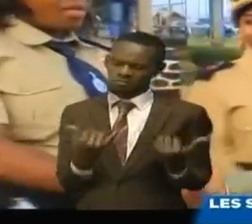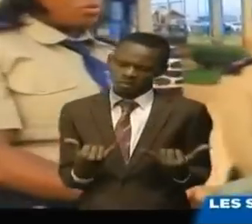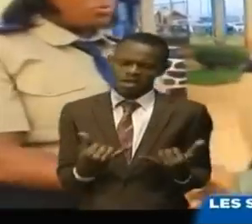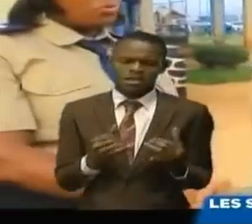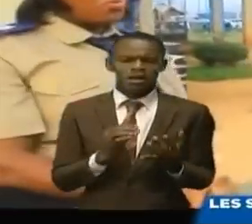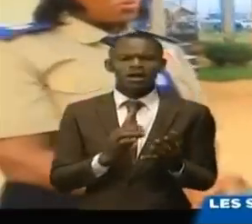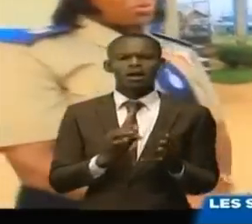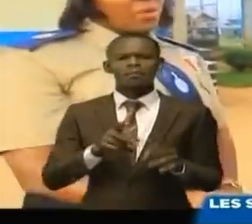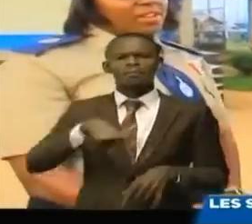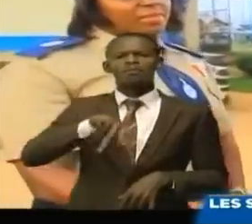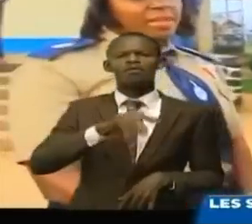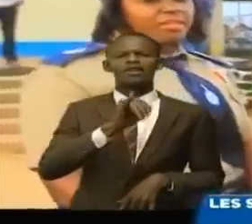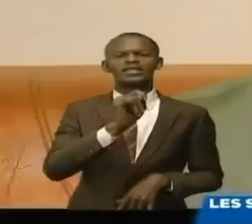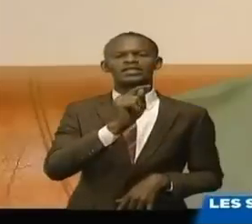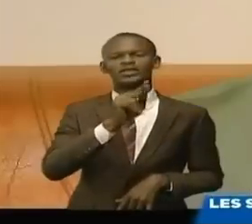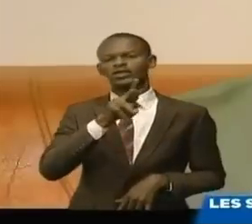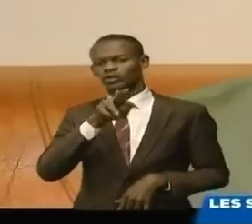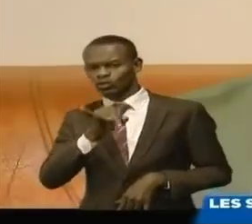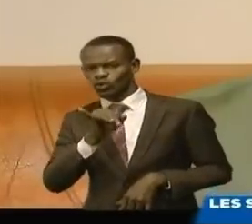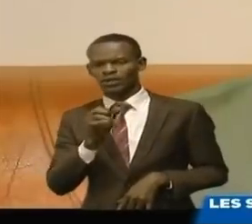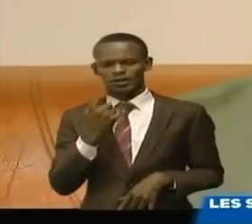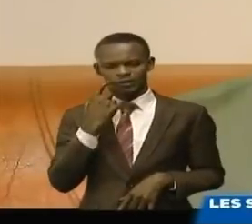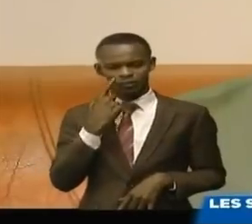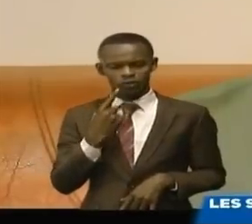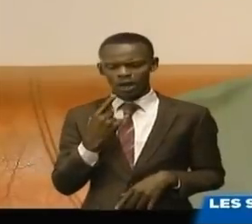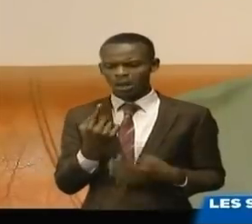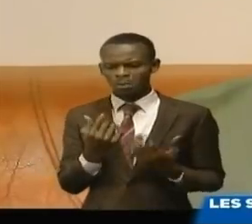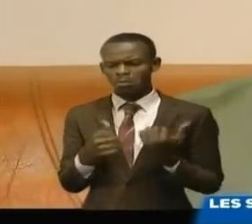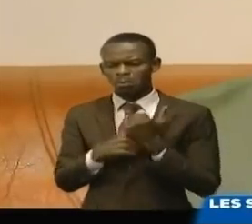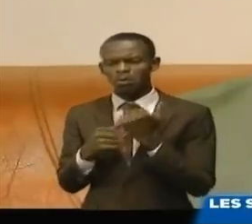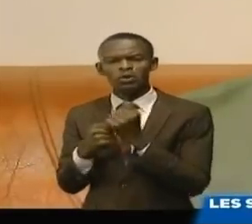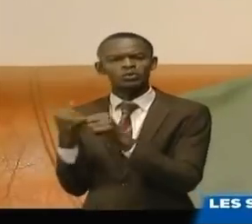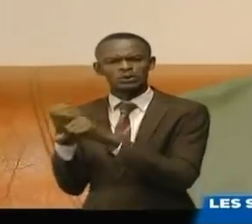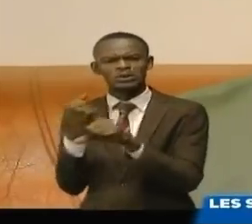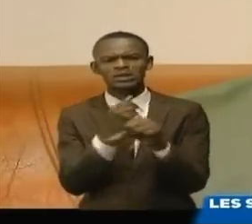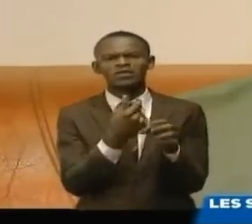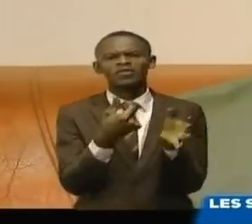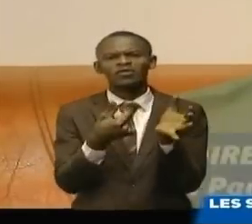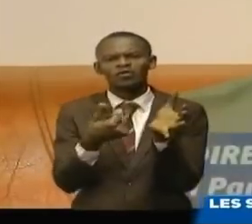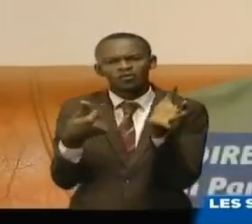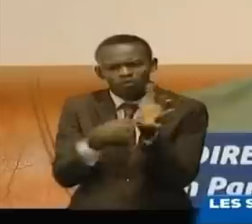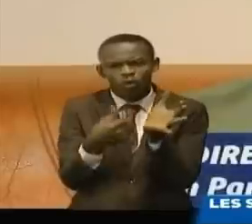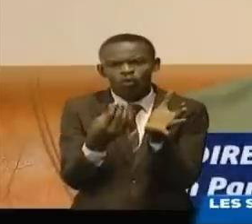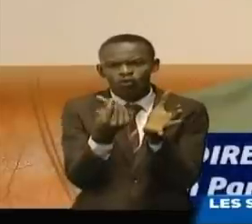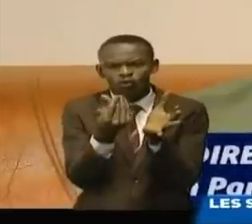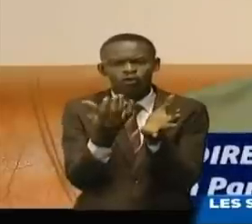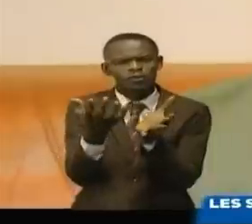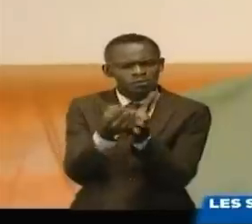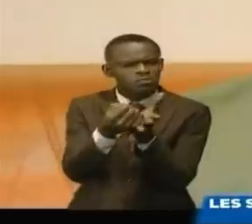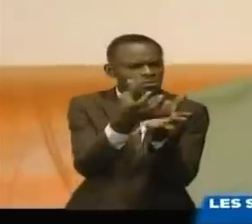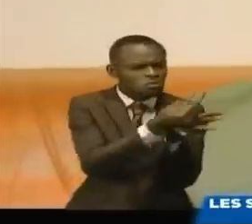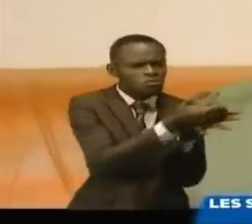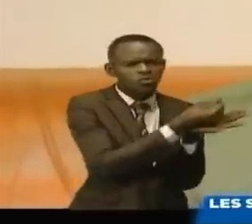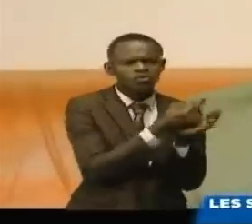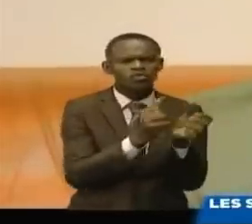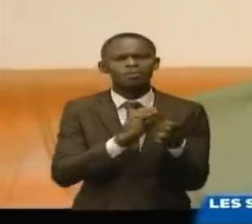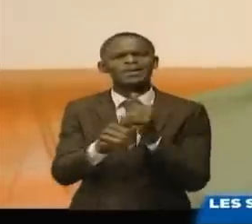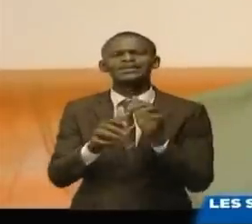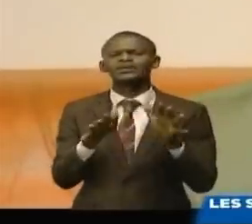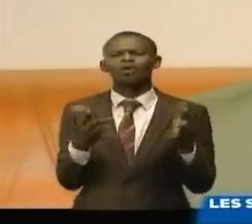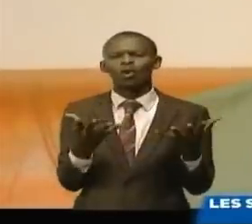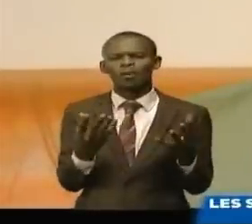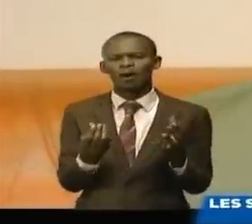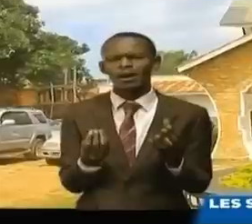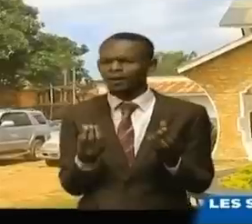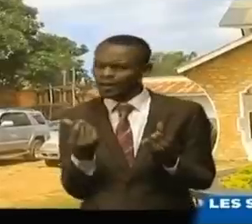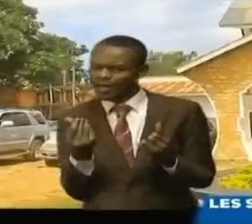services impliqués dans la mobilisation de ces recettes, à savoir les différentes administrations et services publics. Pendant son séjour à Bounia, le